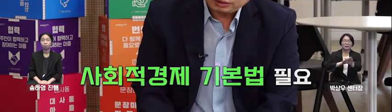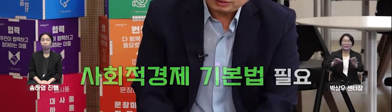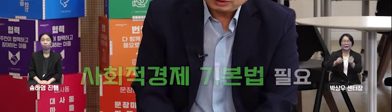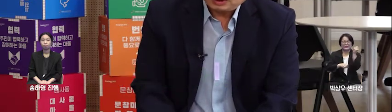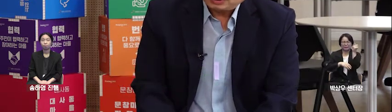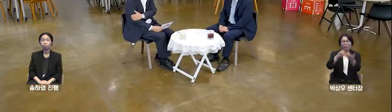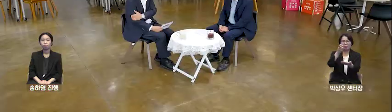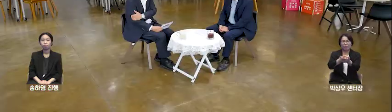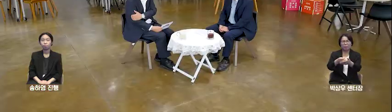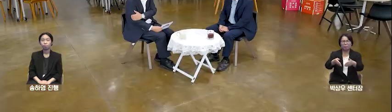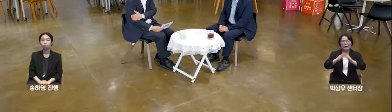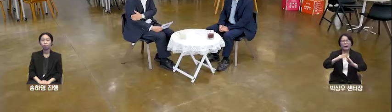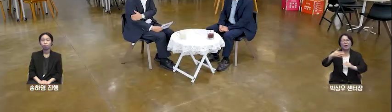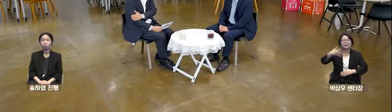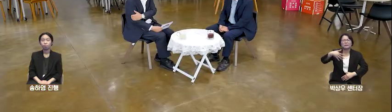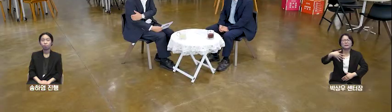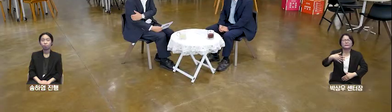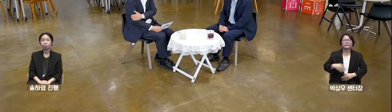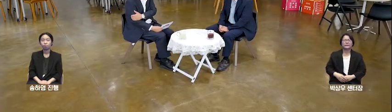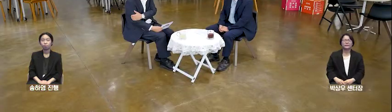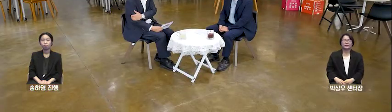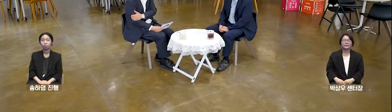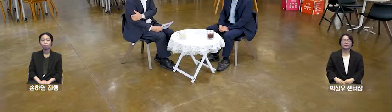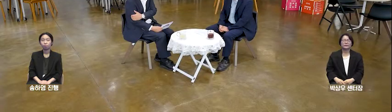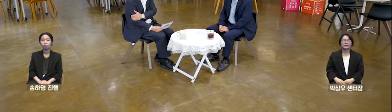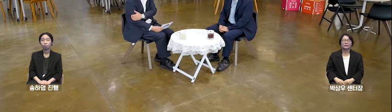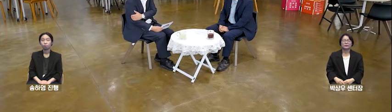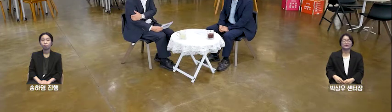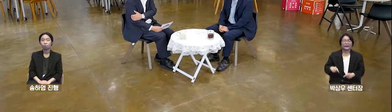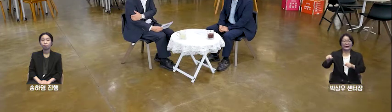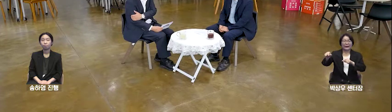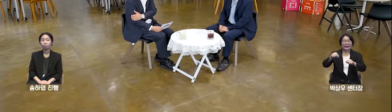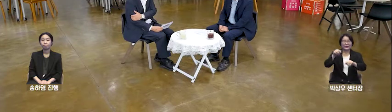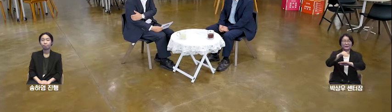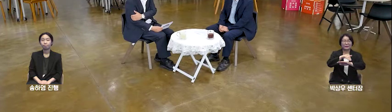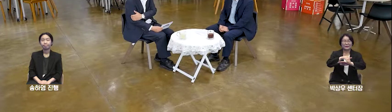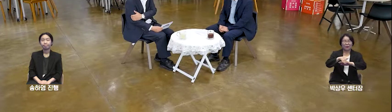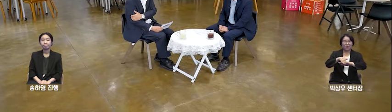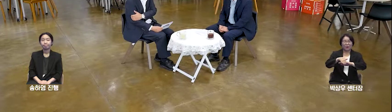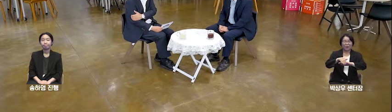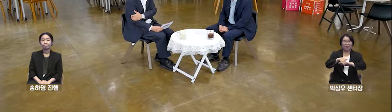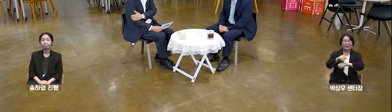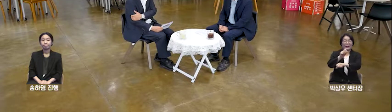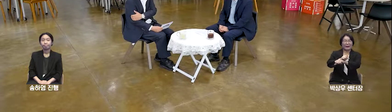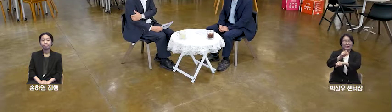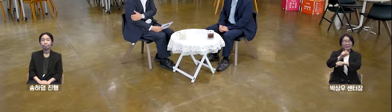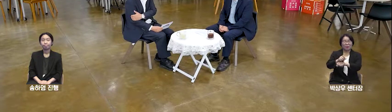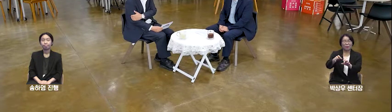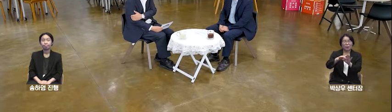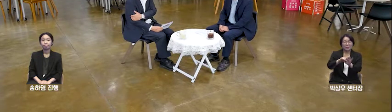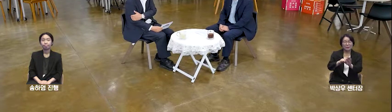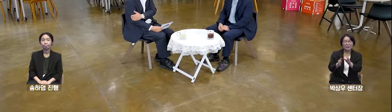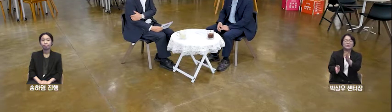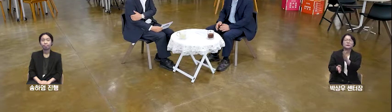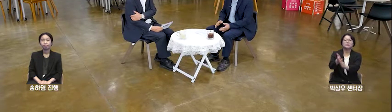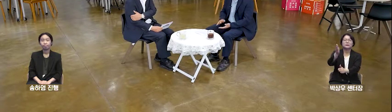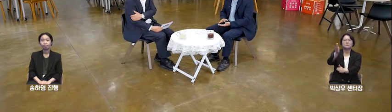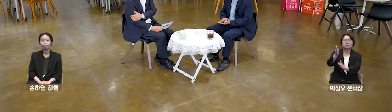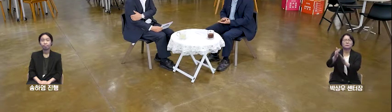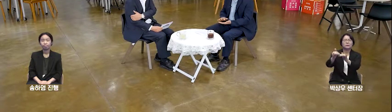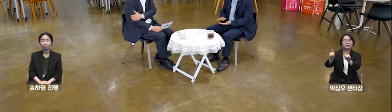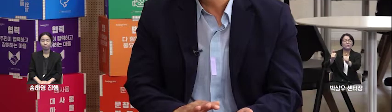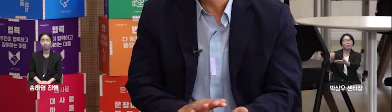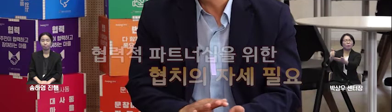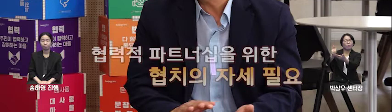상태에 있고요. 또 행정도 여전히 시민을 고객으로 보는, 그러니까 같이